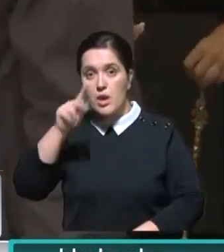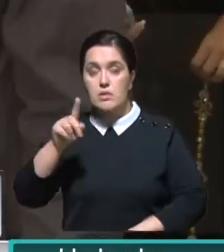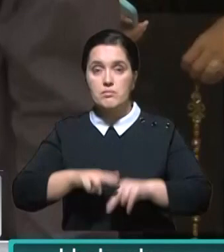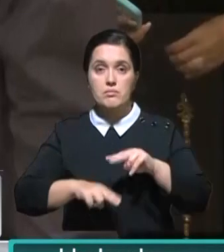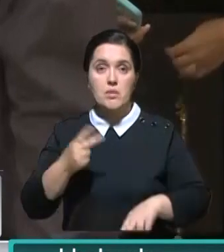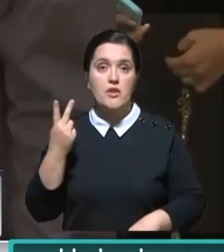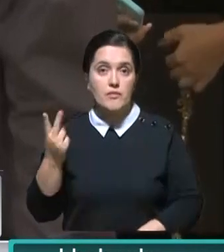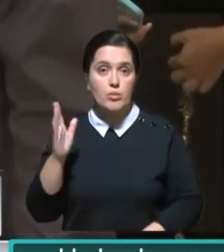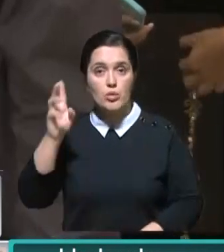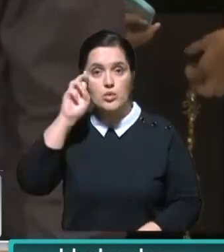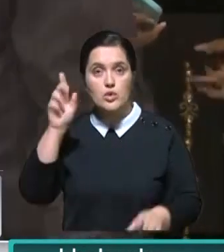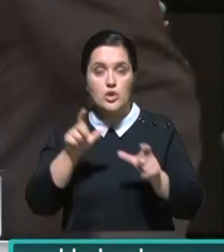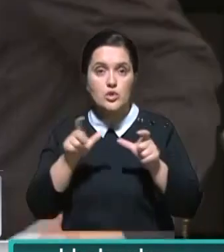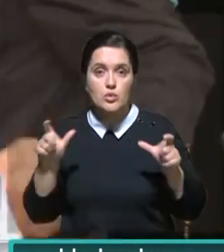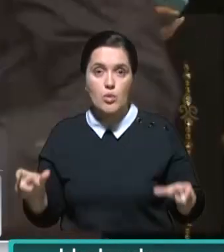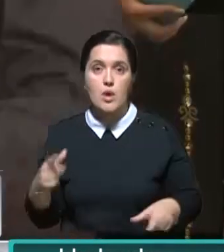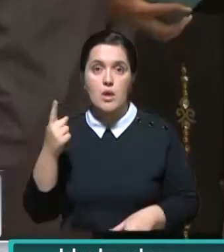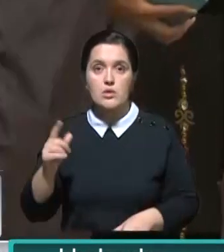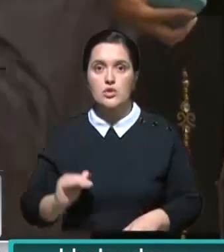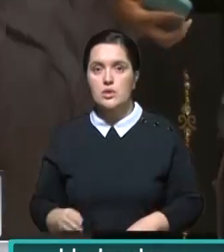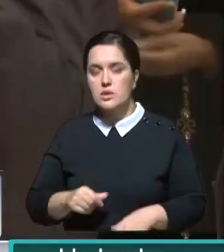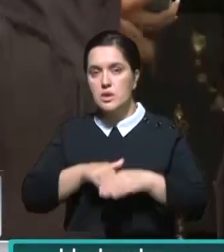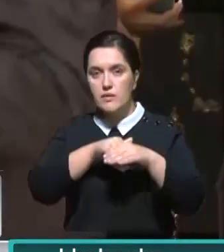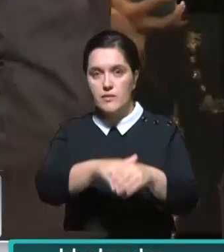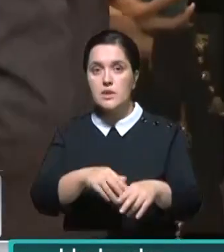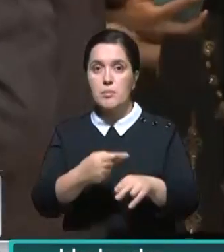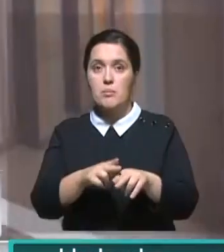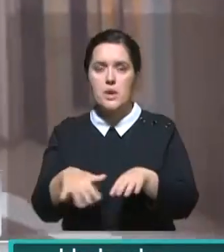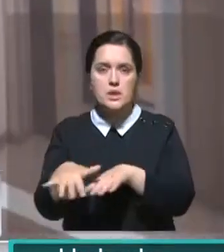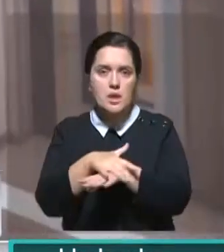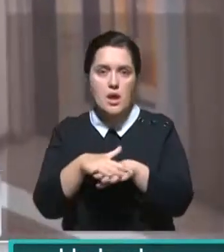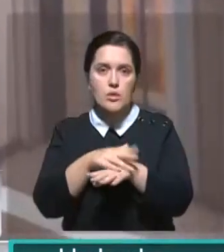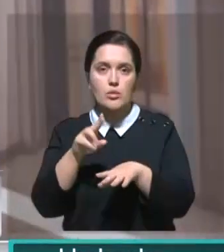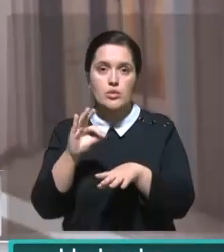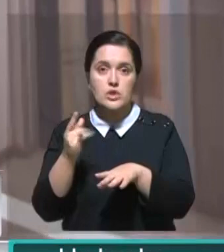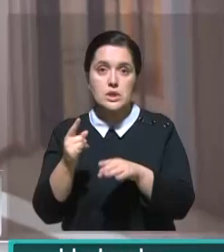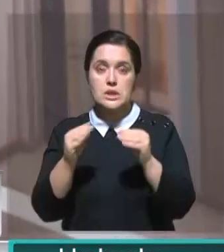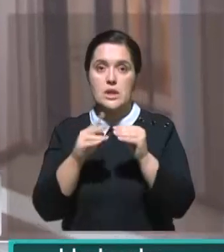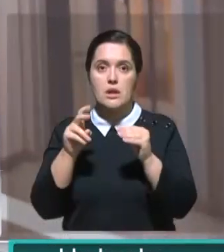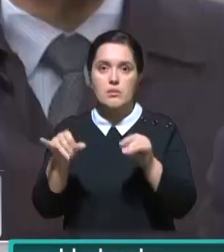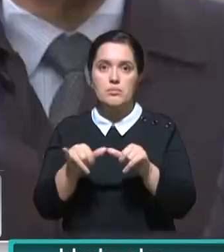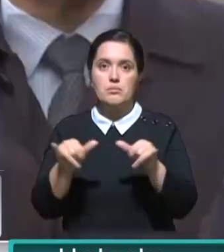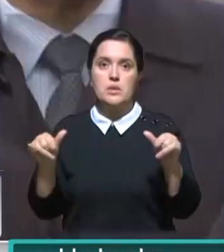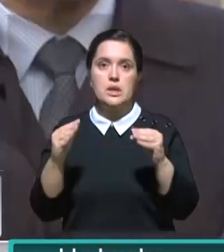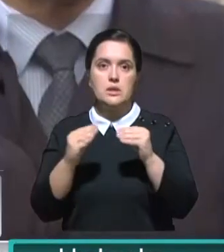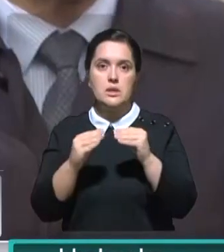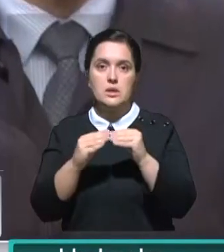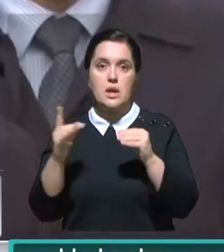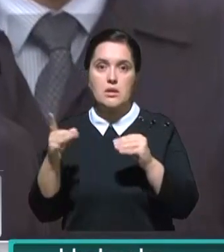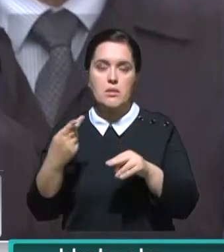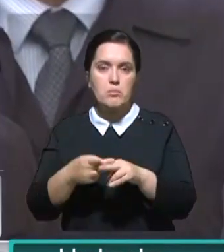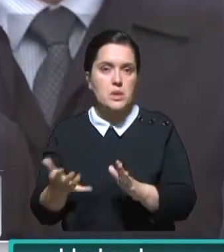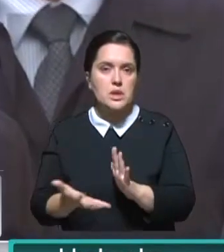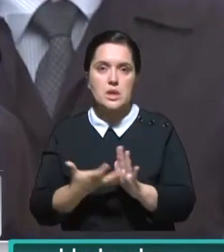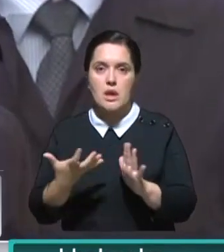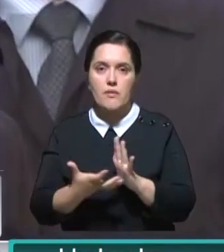две государственные школы, одну за счет частных инвестиций. Напомню, население Косши за 10 лет выросло практически в 10 раз, и